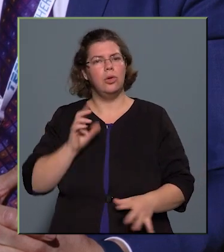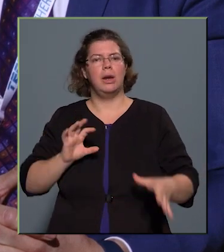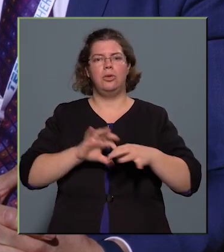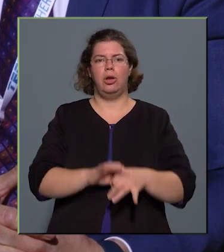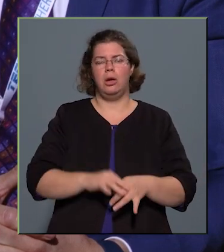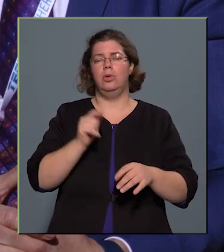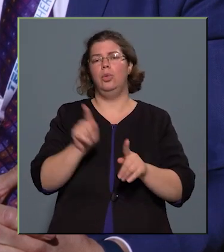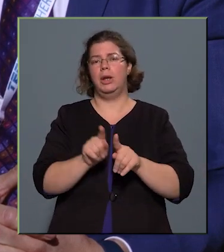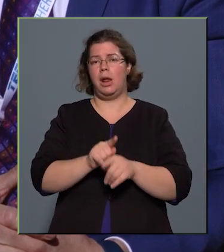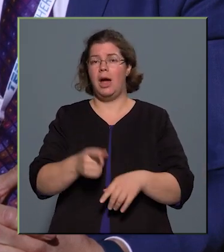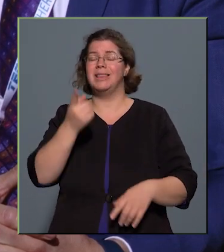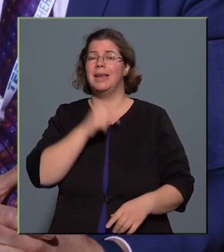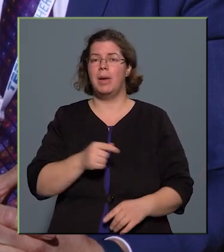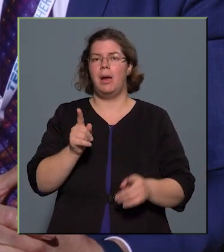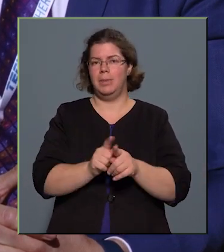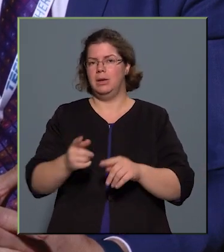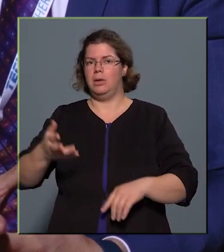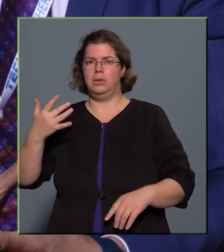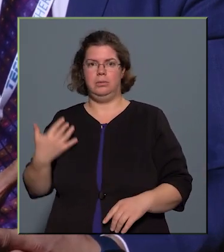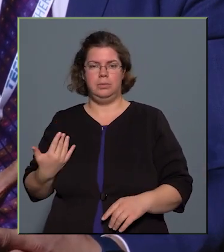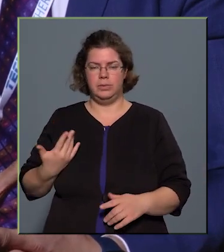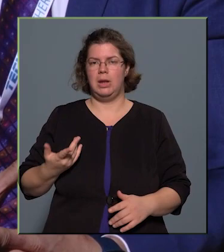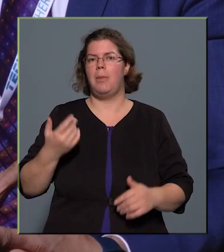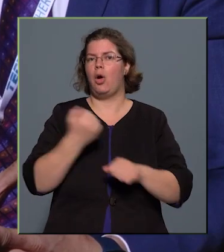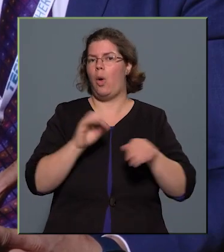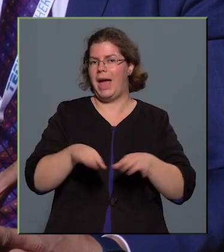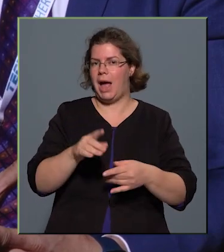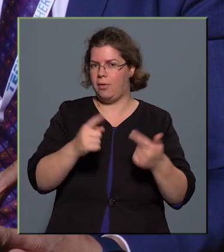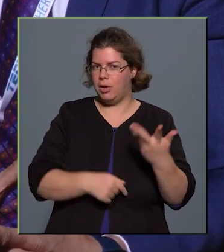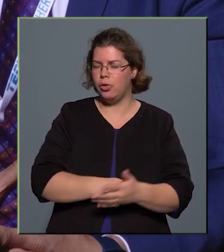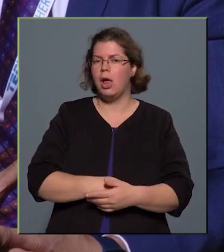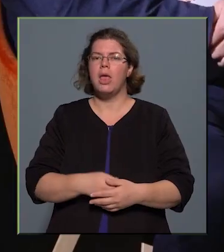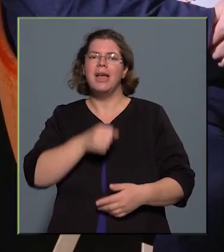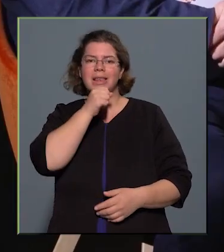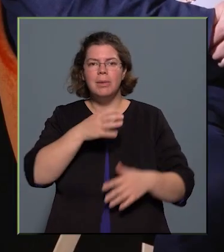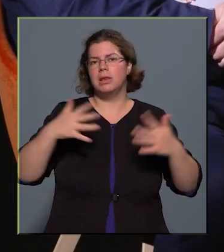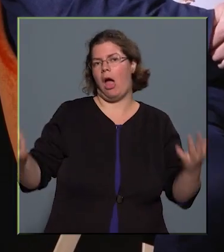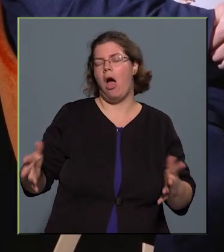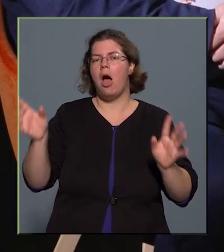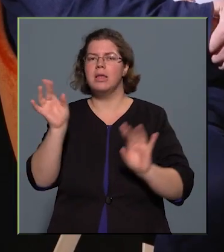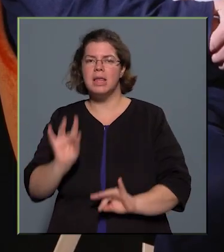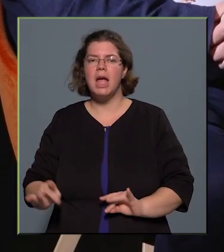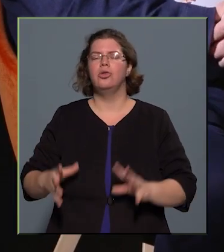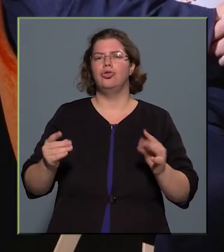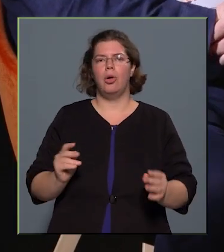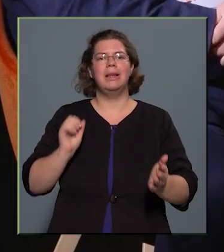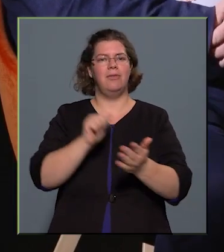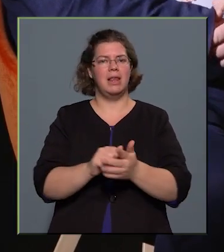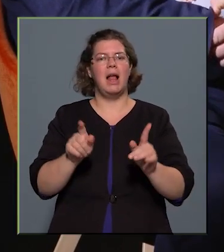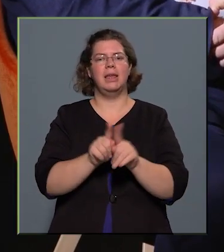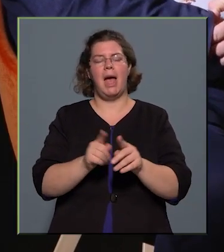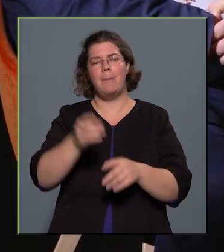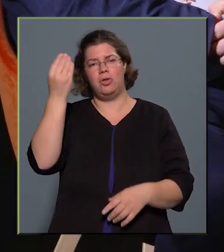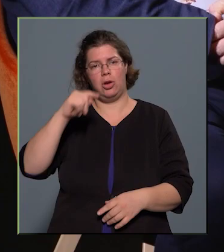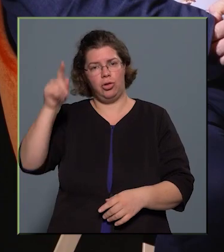ugyanazokra a témákra, amit a kollégák itt előttem is felsoroltak. A Siemens ugye egy nagy multinacionális cég, rengeteget investál ilyen mesterséges